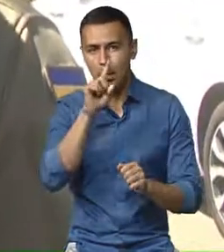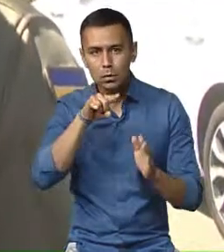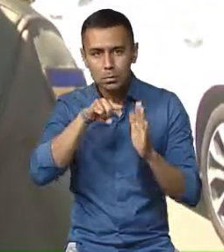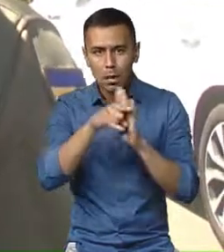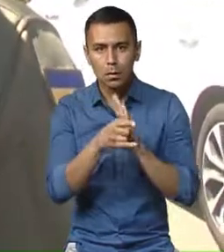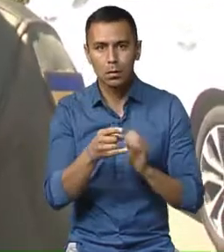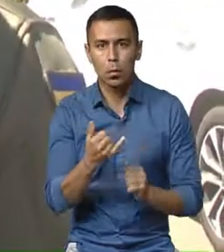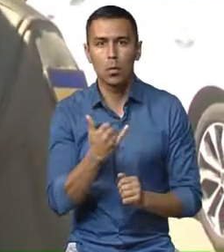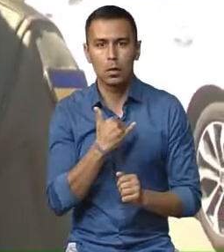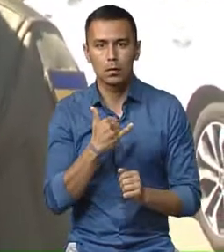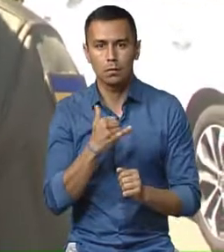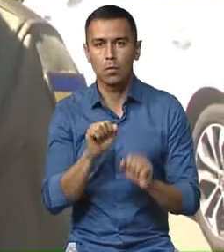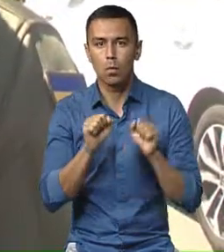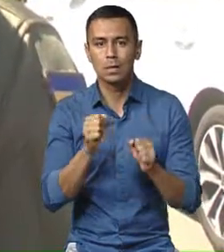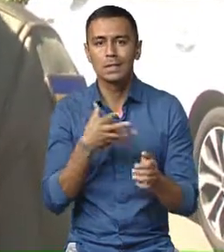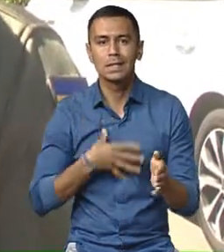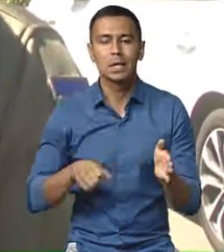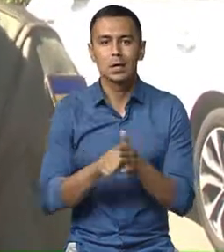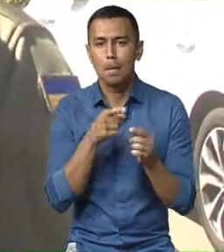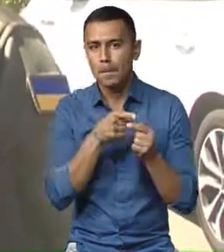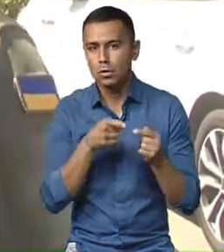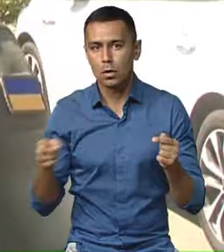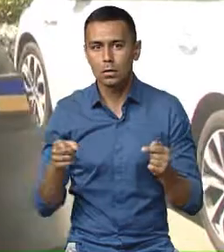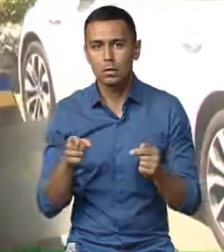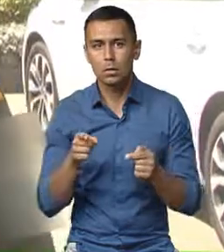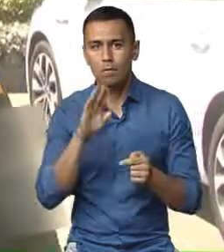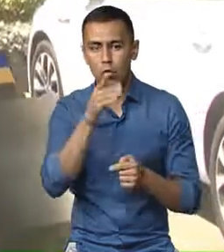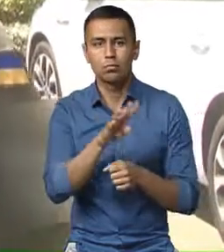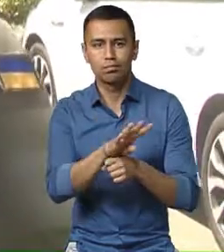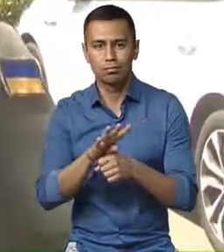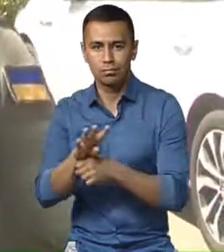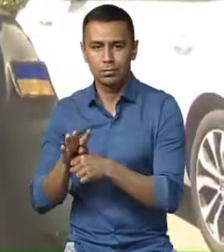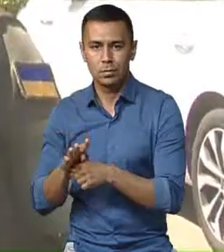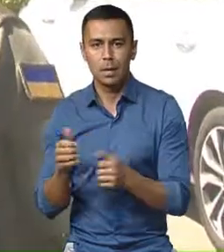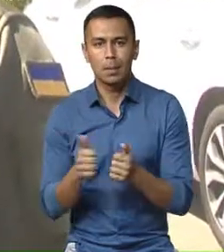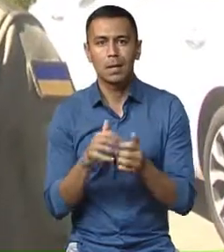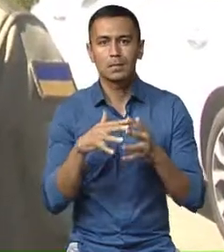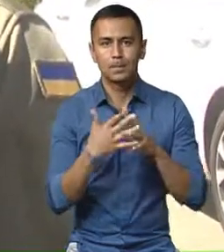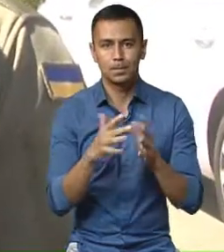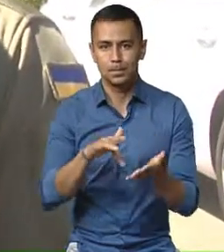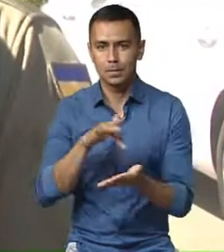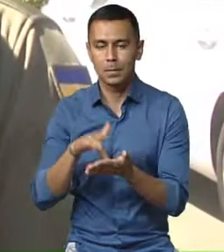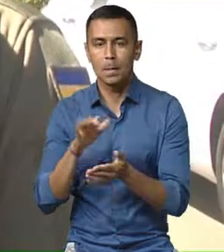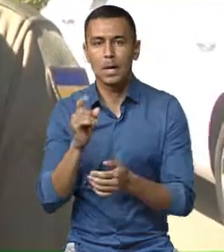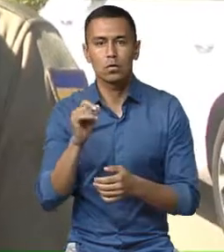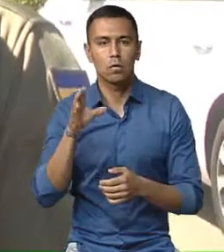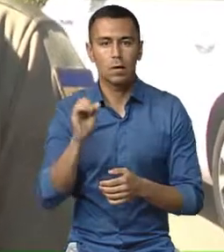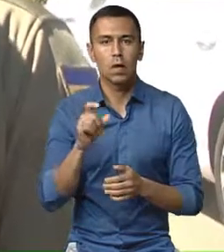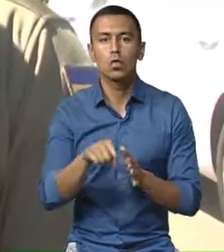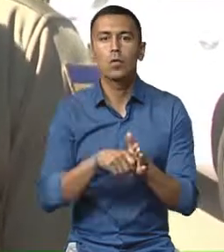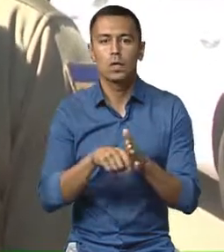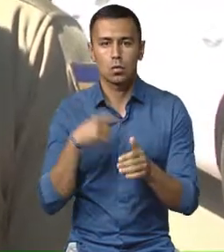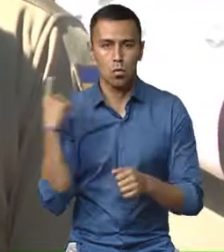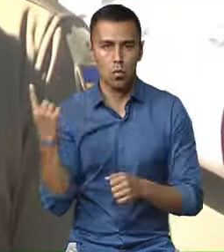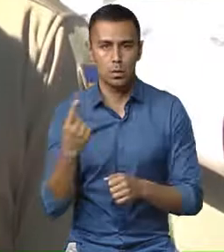в нашій обороні, загинув під час ворожого артилерійського обстрілу біля населеного пункту Берестове Донецької